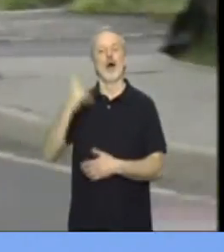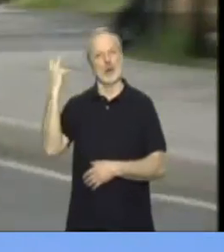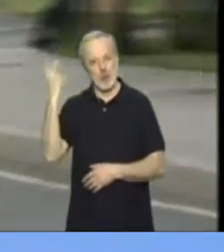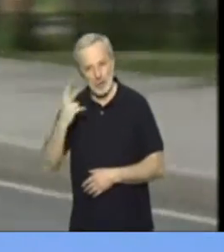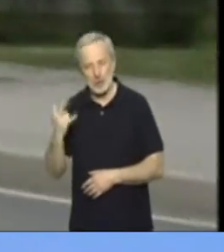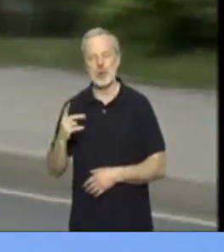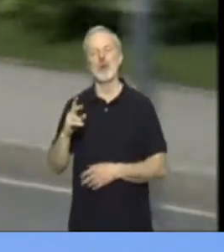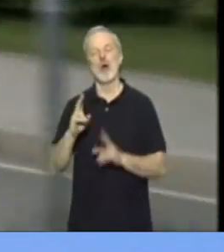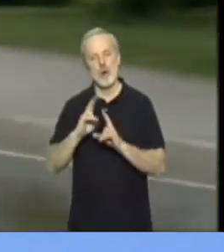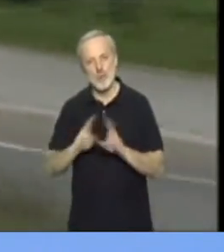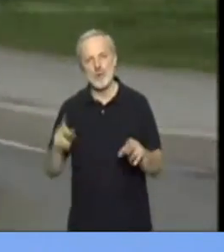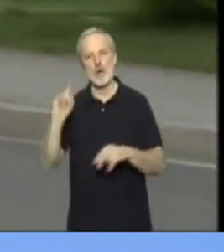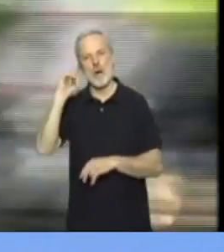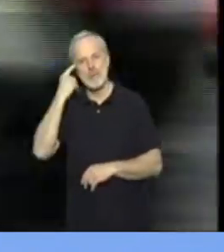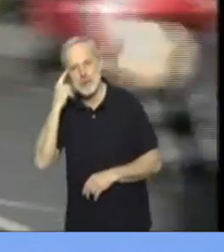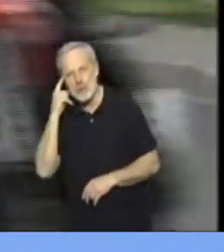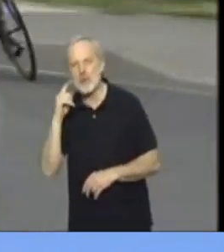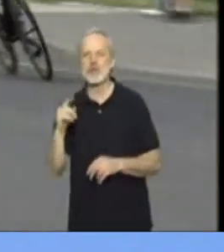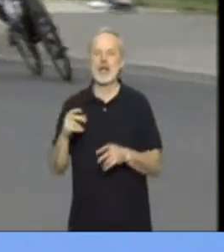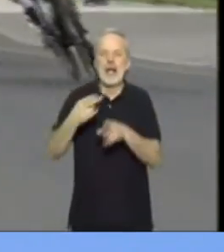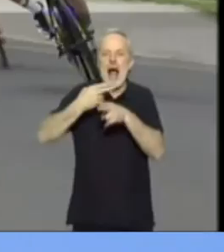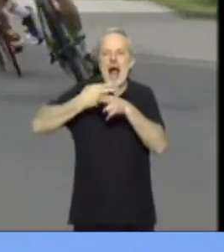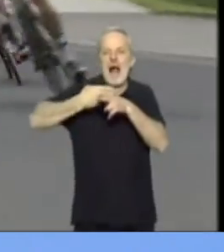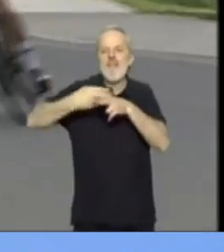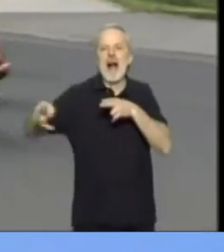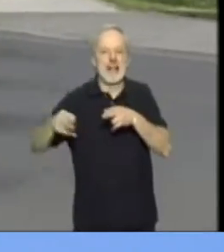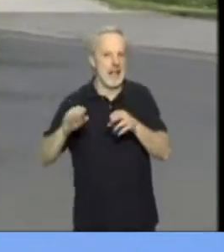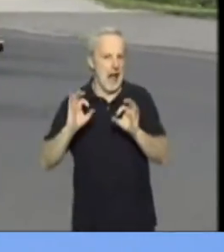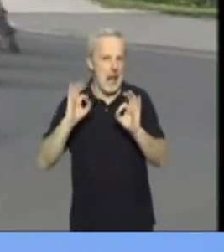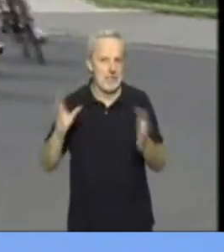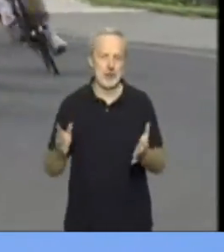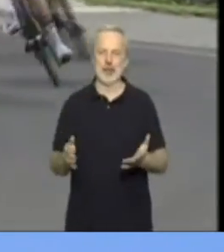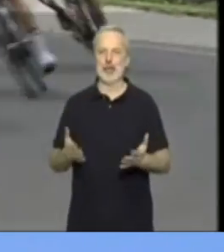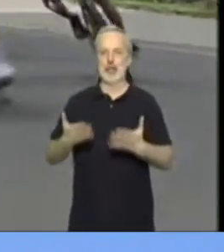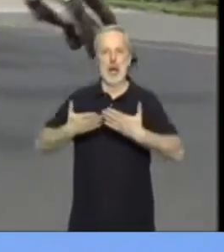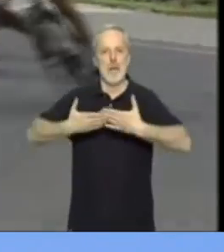Samozřejmě dá se pracovat pořád na bezpečnosti, na kvalitě závodu a podobně,